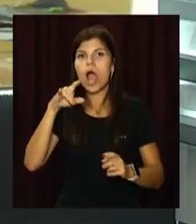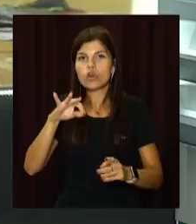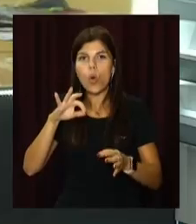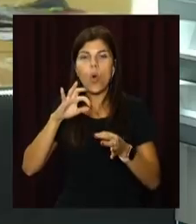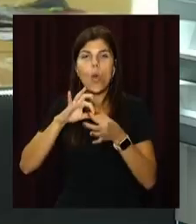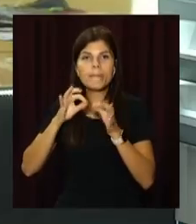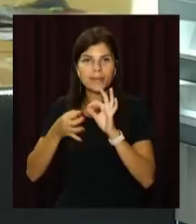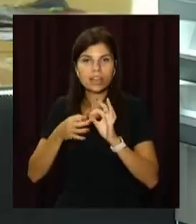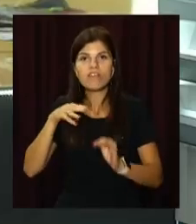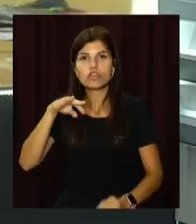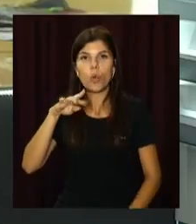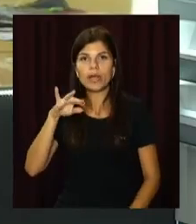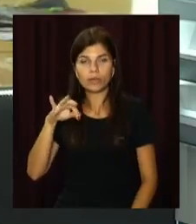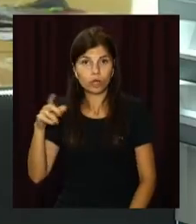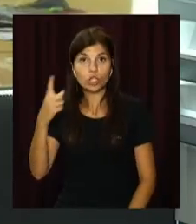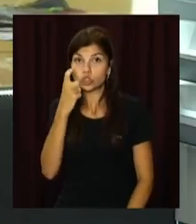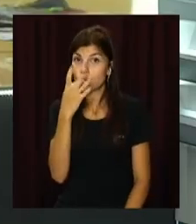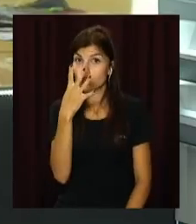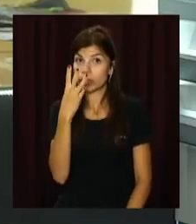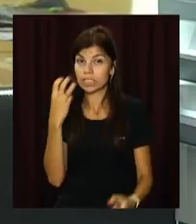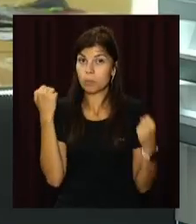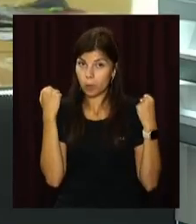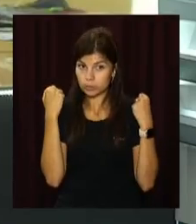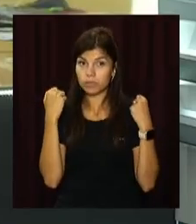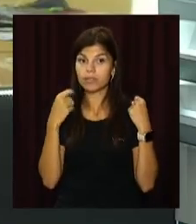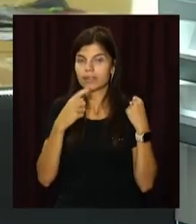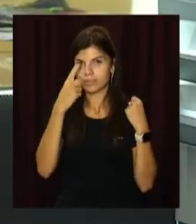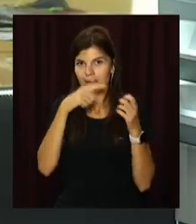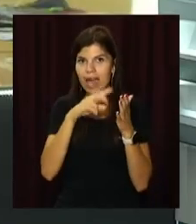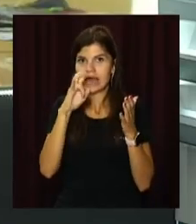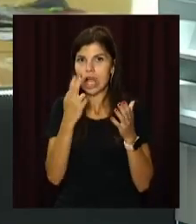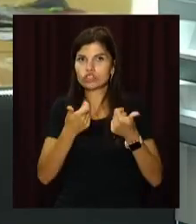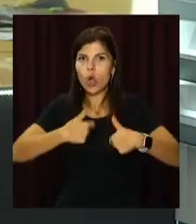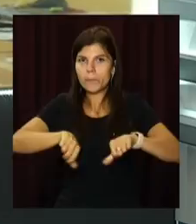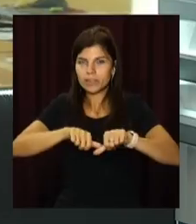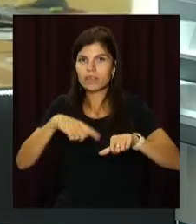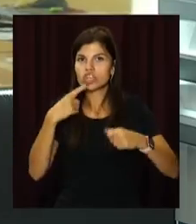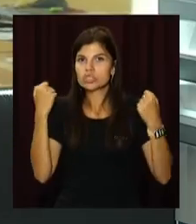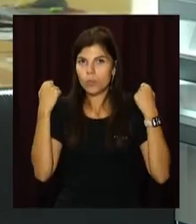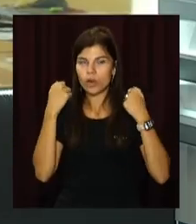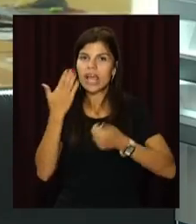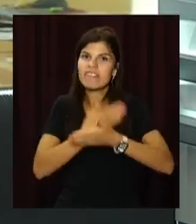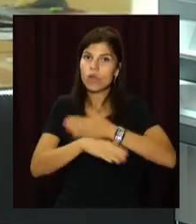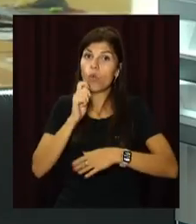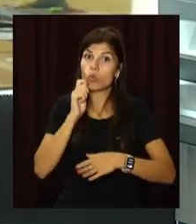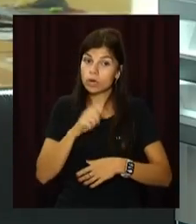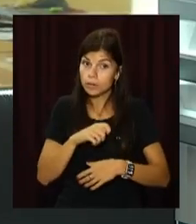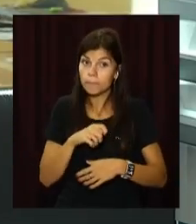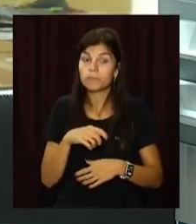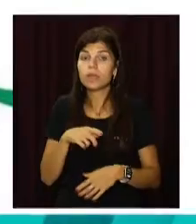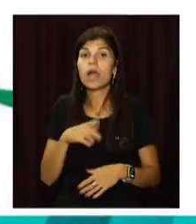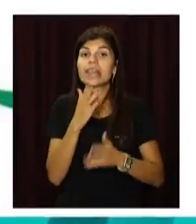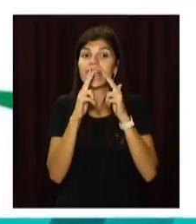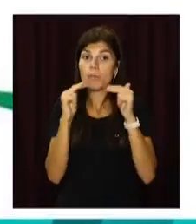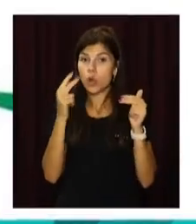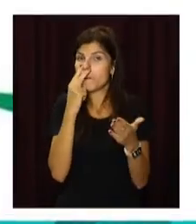Токіо. У делегації 143 спортсмени, йдеться в повідомленні Національного комітету спорту інвалідів України.